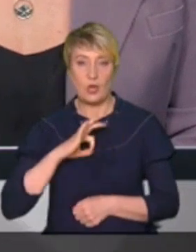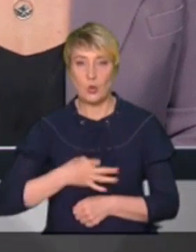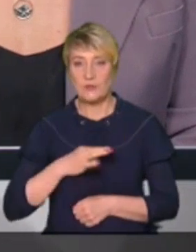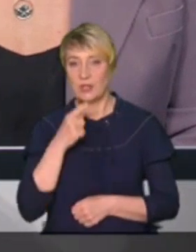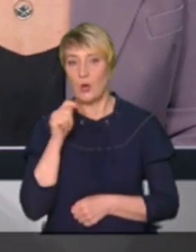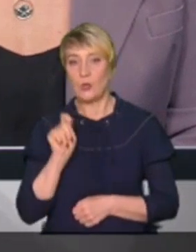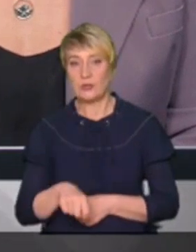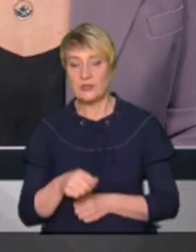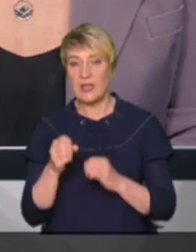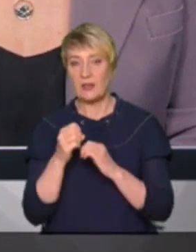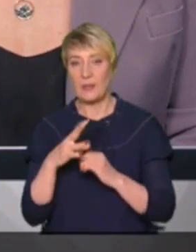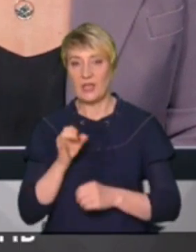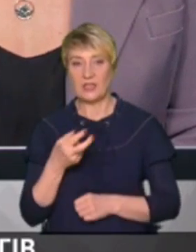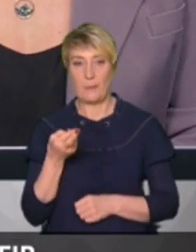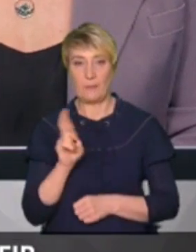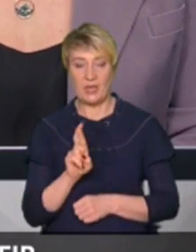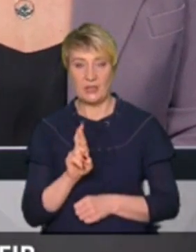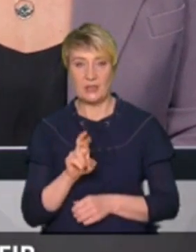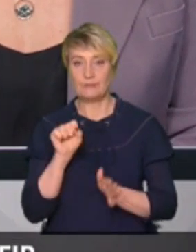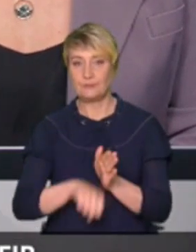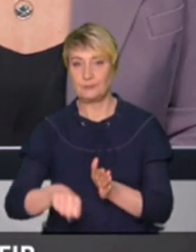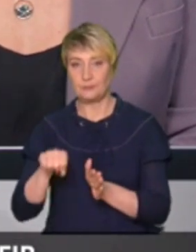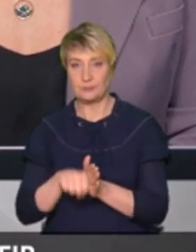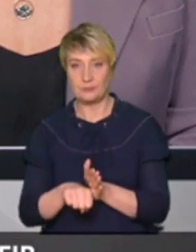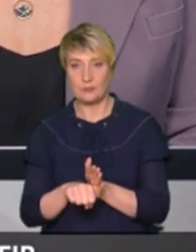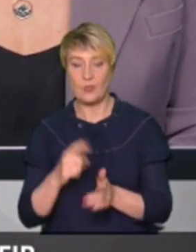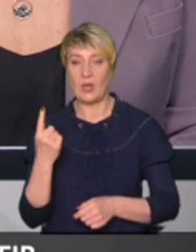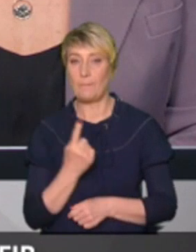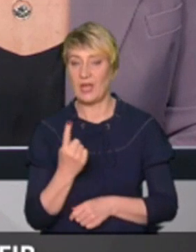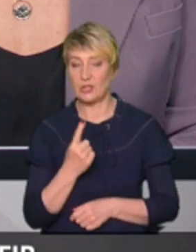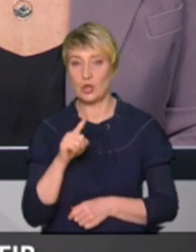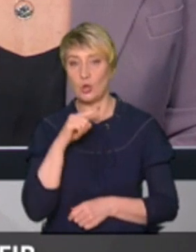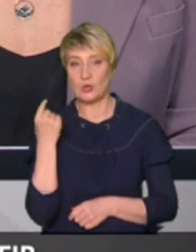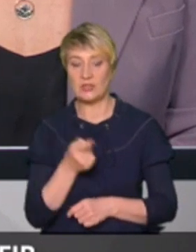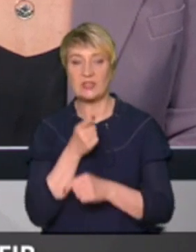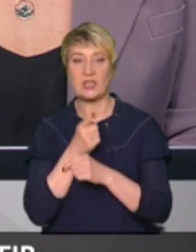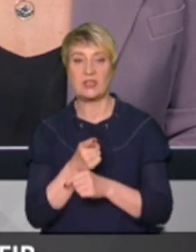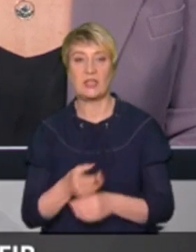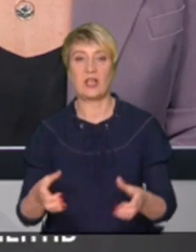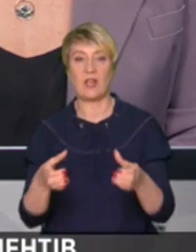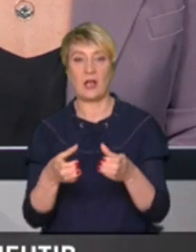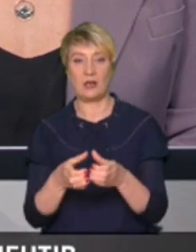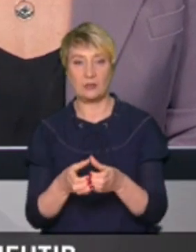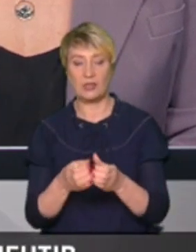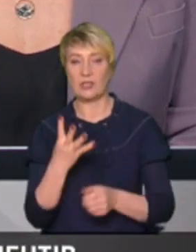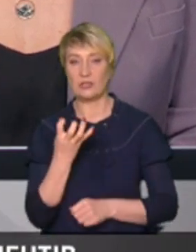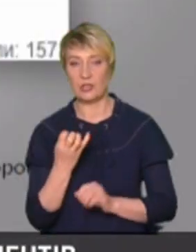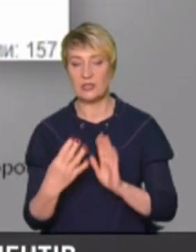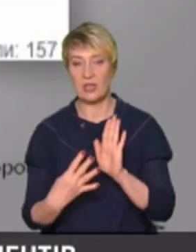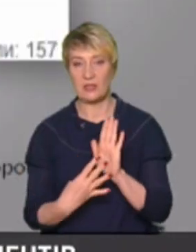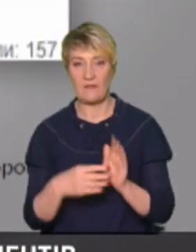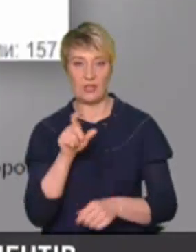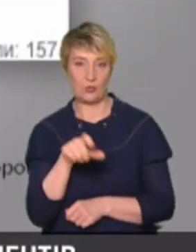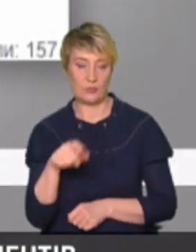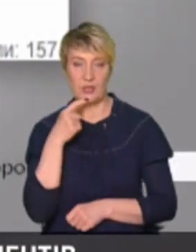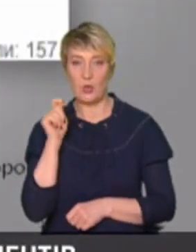на 15 березня загальні втрати першої російської танкової армії становили 409 осіб. Українські